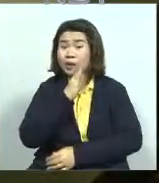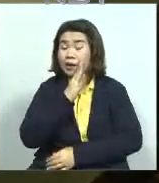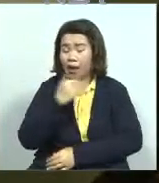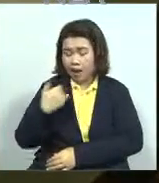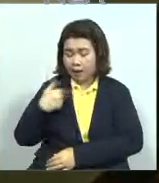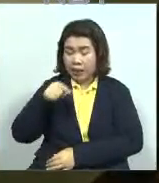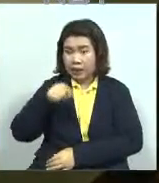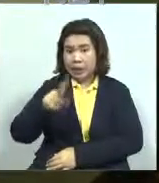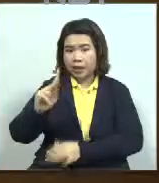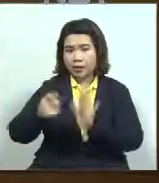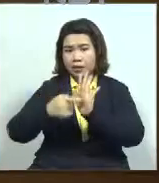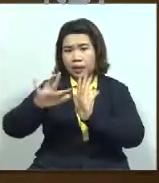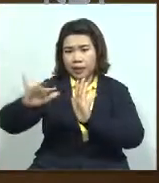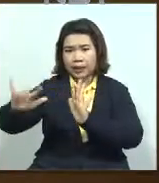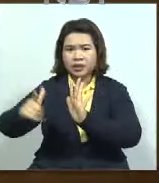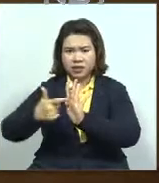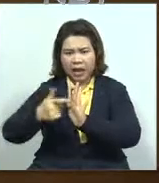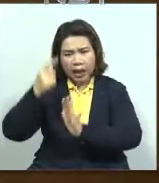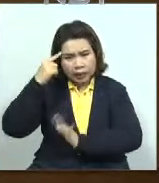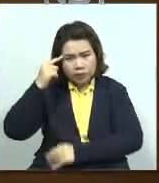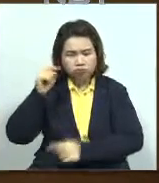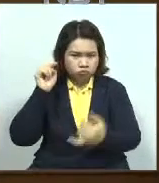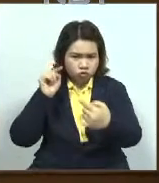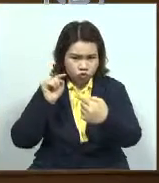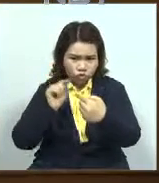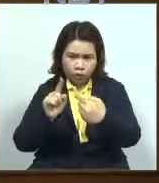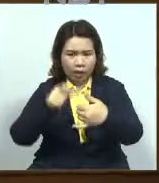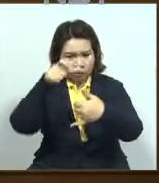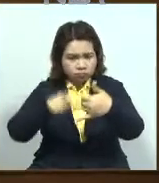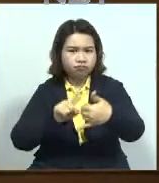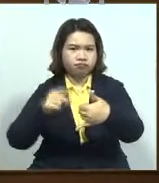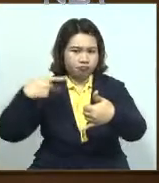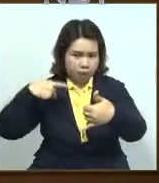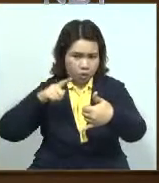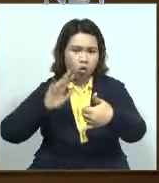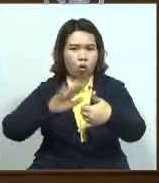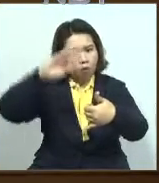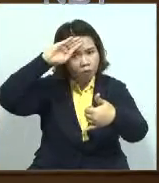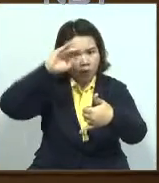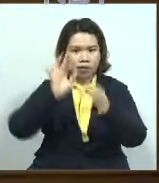กัญชาทางการแพทย์ขอให้คำนึงถึงประโยชน์ของผู้ป่วยเป็นสำคัญค่ะ